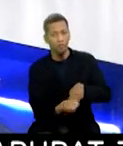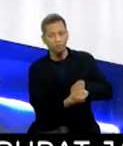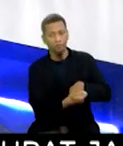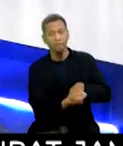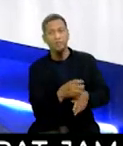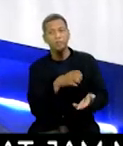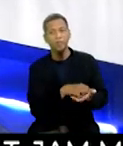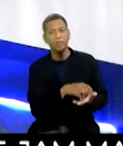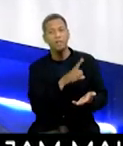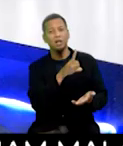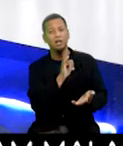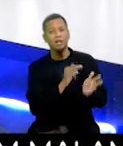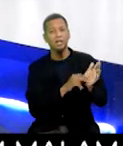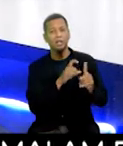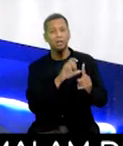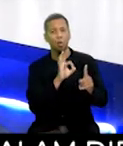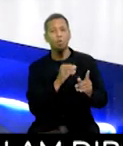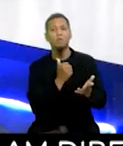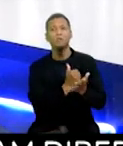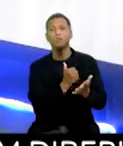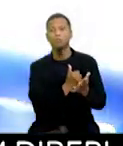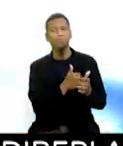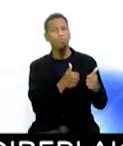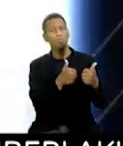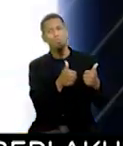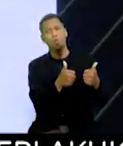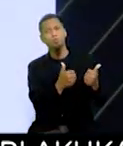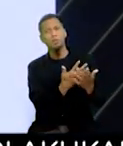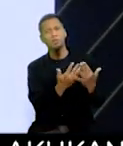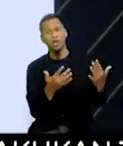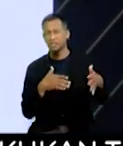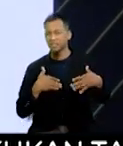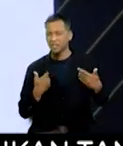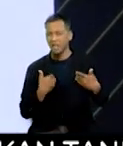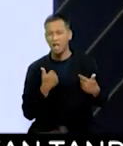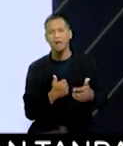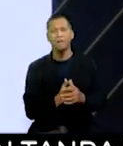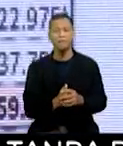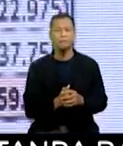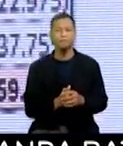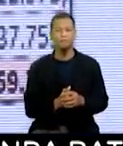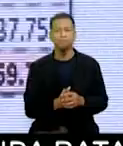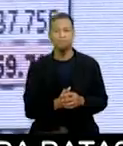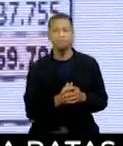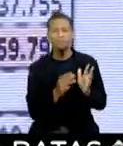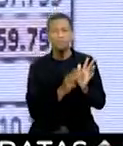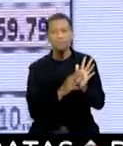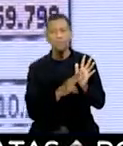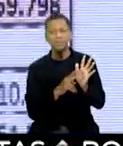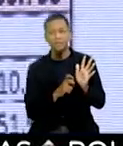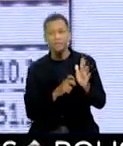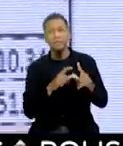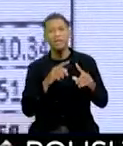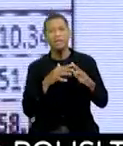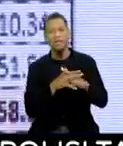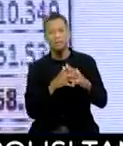Dan ternyata responnya sangat baik sekali, di luar dugaan. PT MNC Land TBK mencatatkan peningkatan pendapatan usaha di